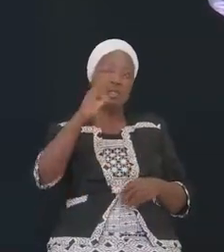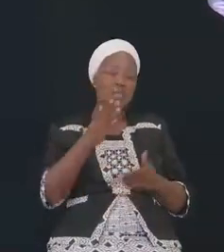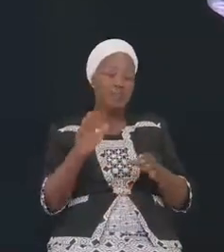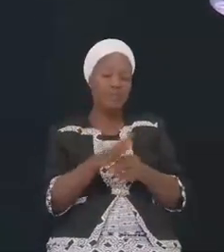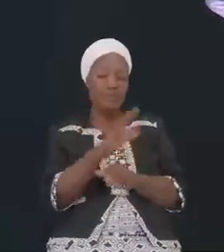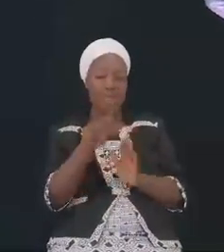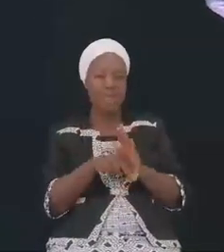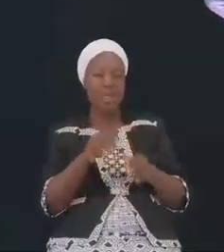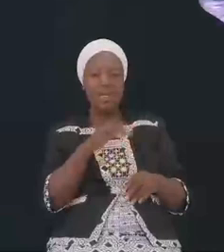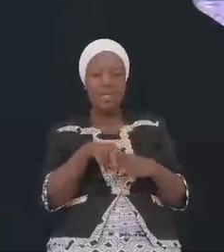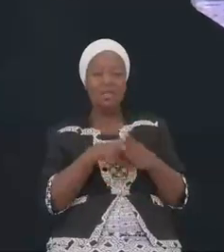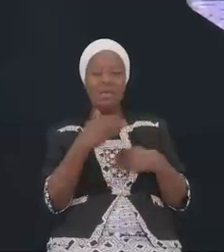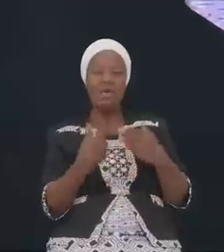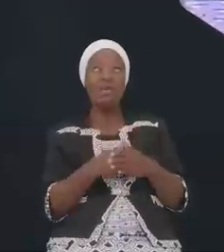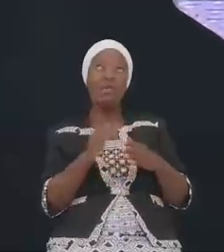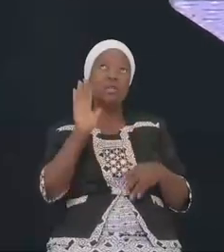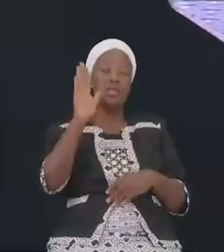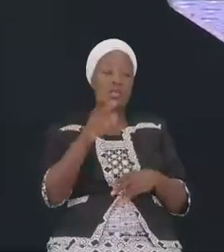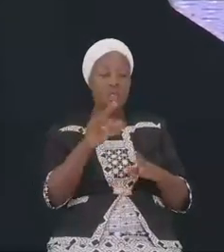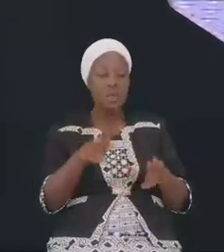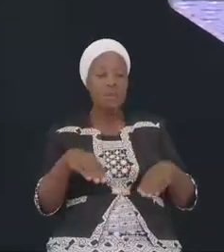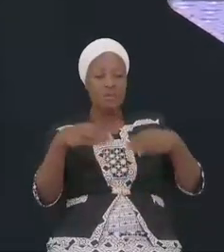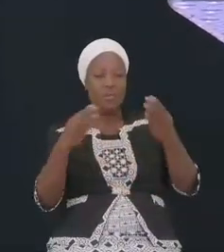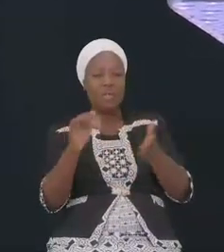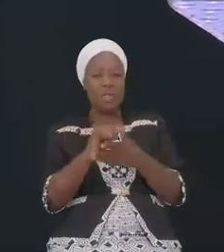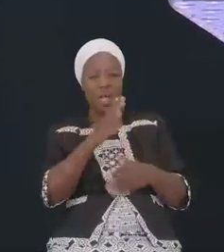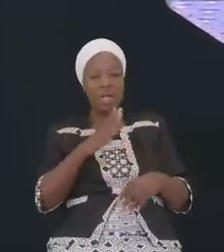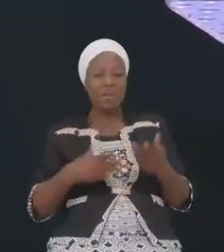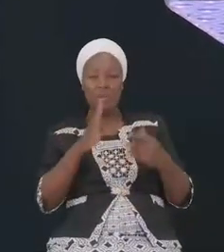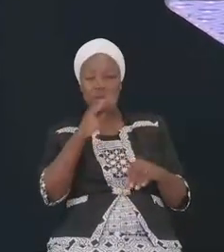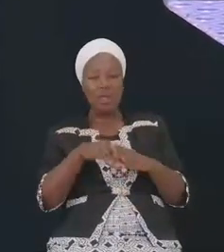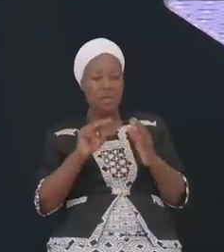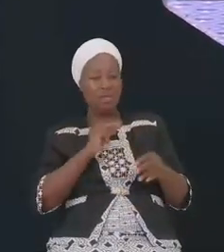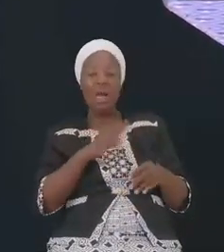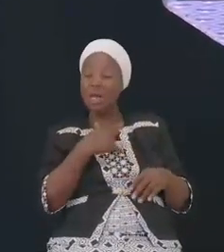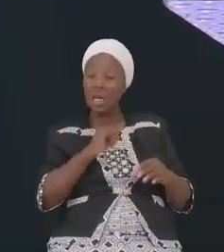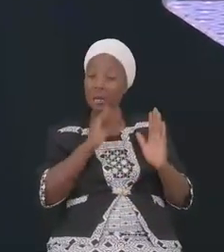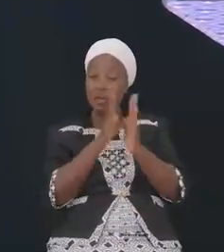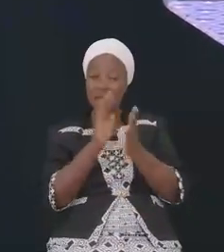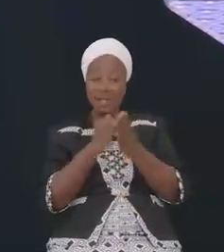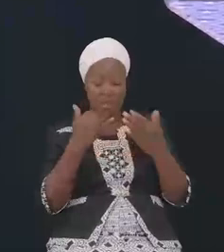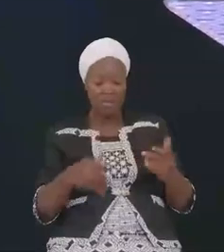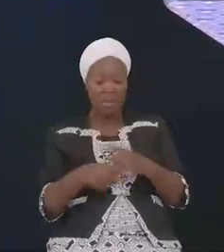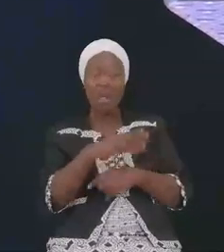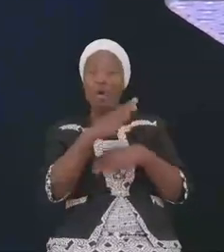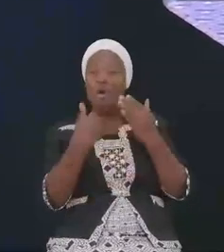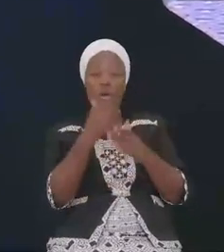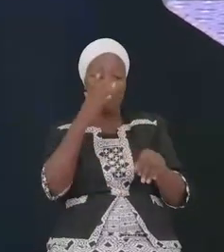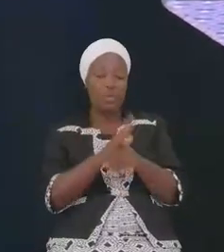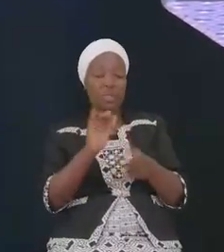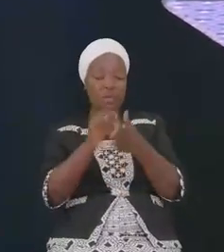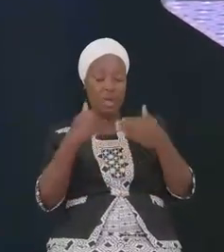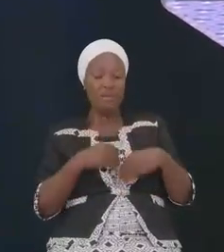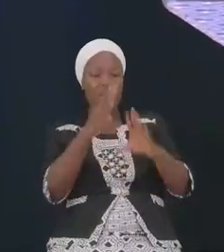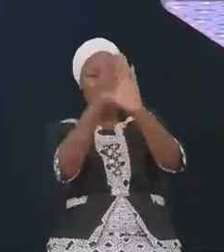sa provision, que Christ soit en nous. Et je prie qu'aujourd'hui, que toute promesse que nous avons